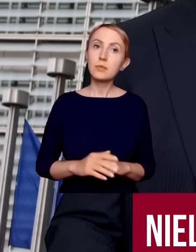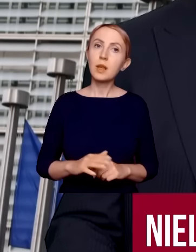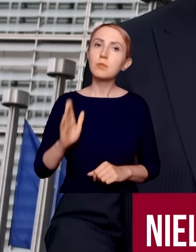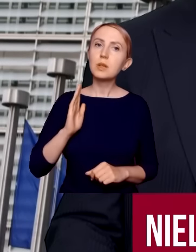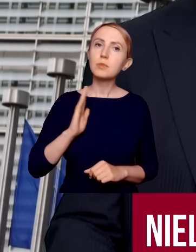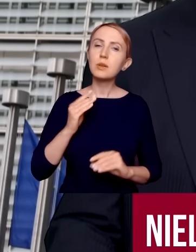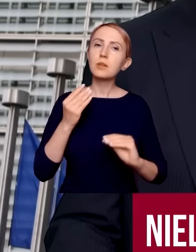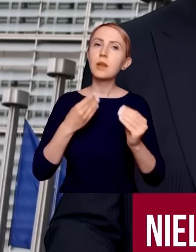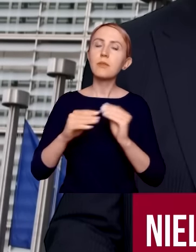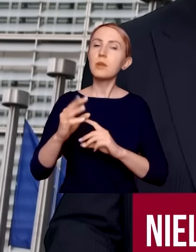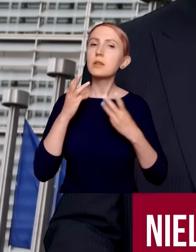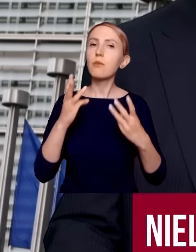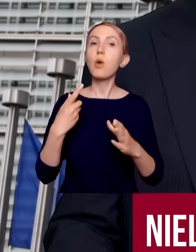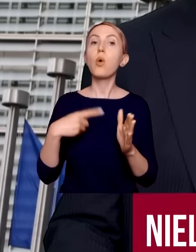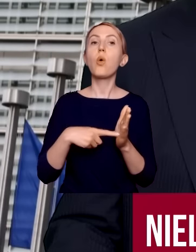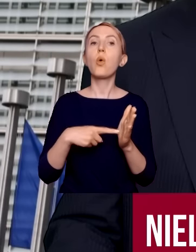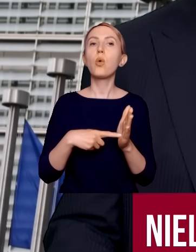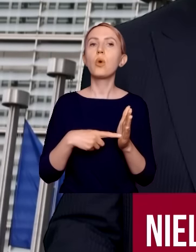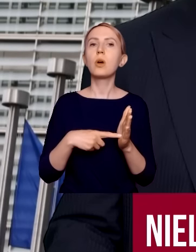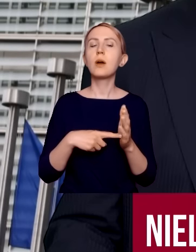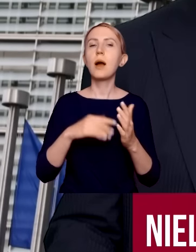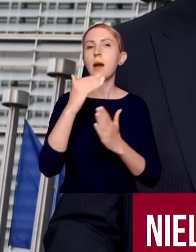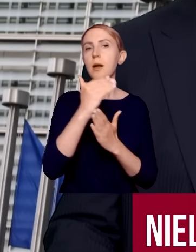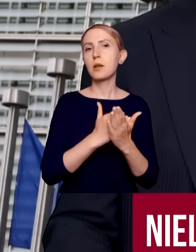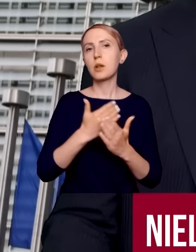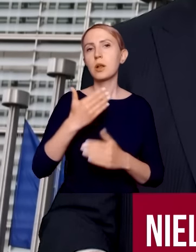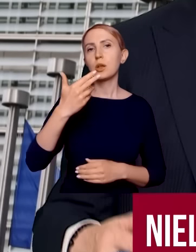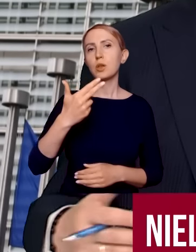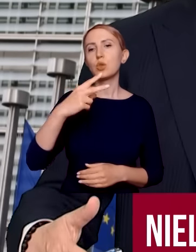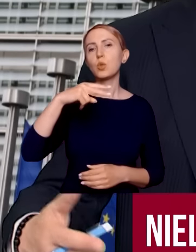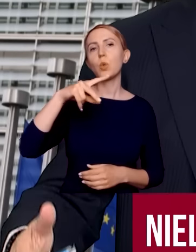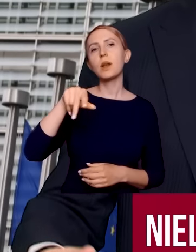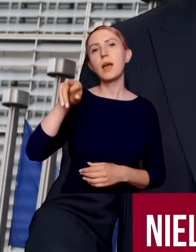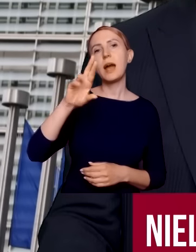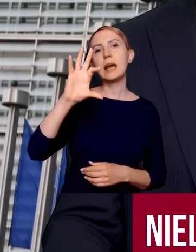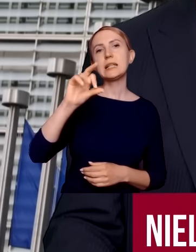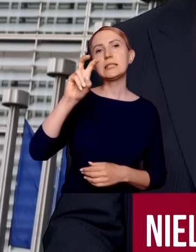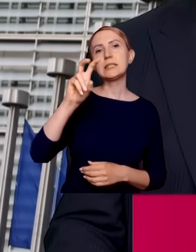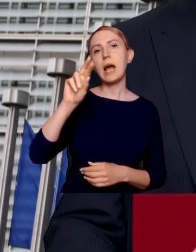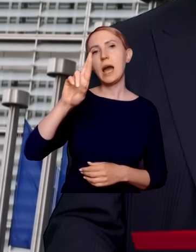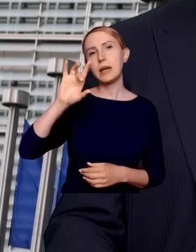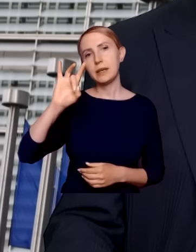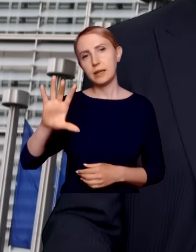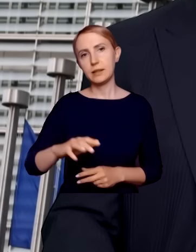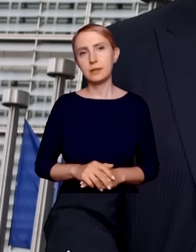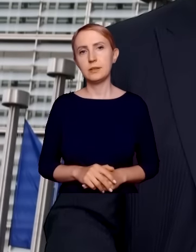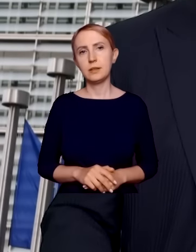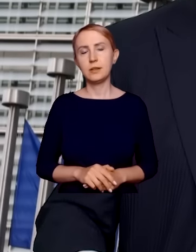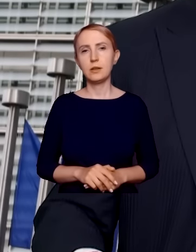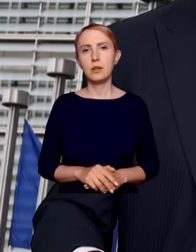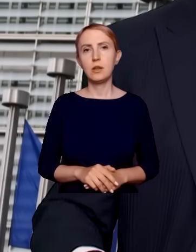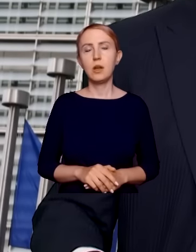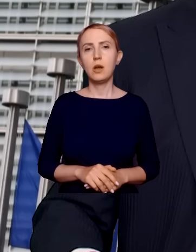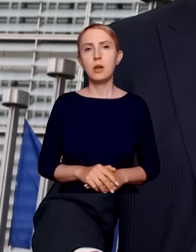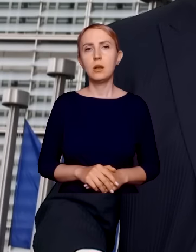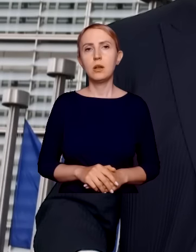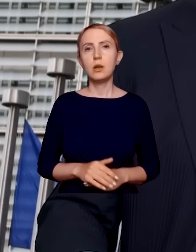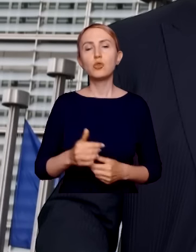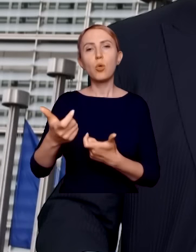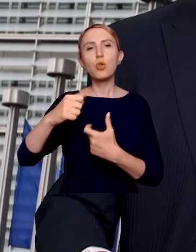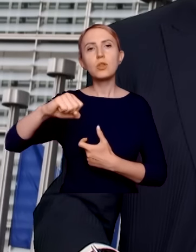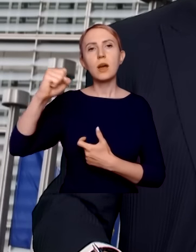najcięższej wagi, bo chodzi mi o program Nuclear Sharing, czyli program udostępniania broni atomowej